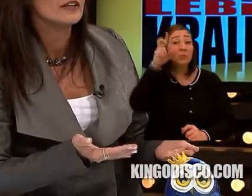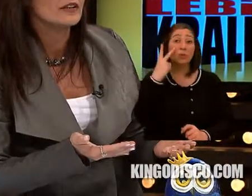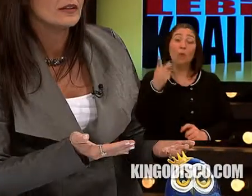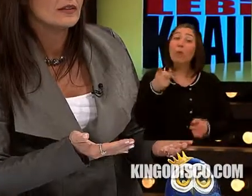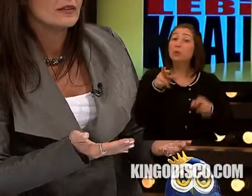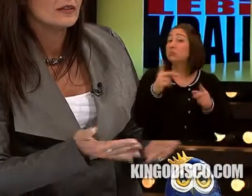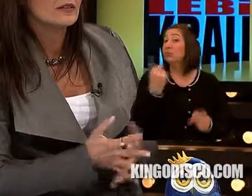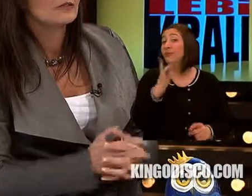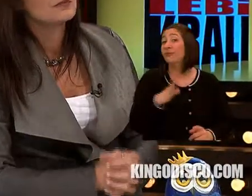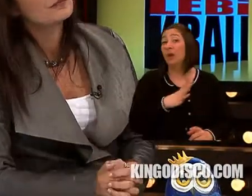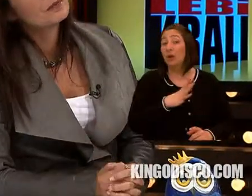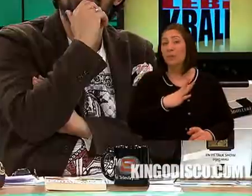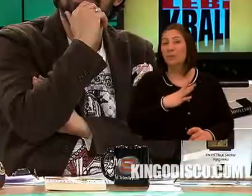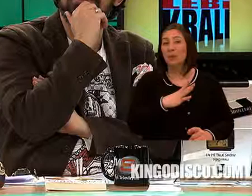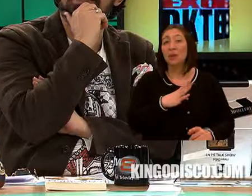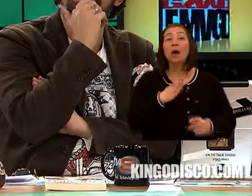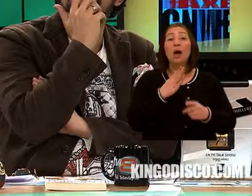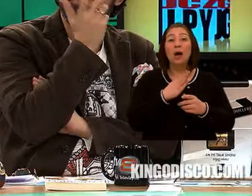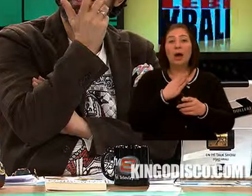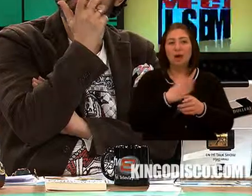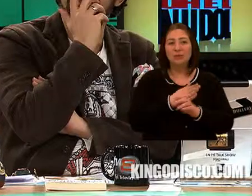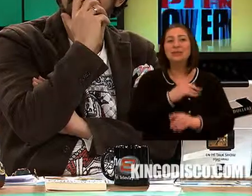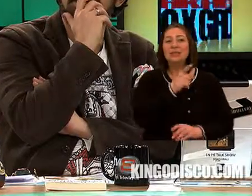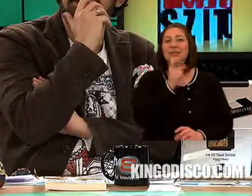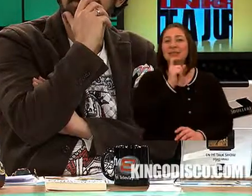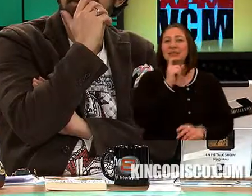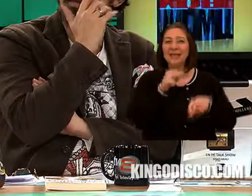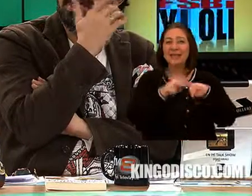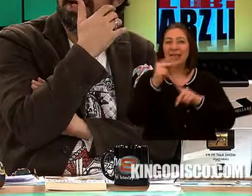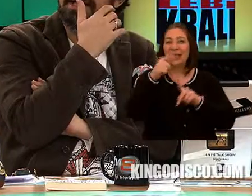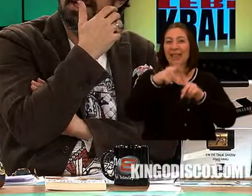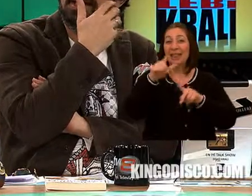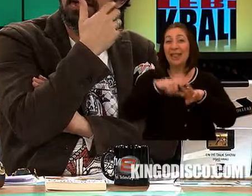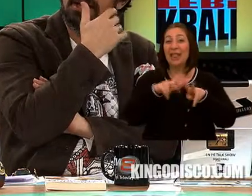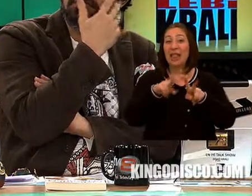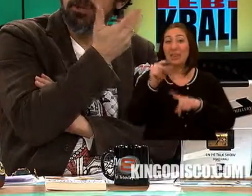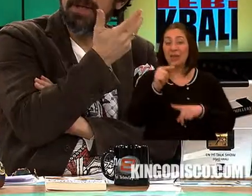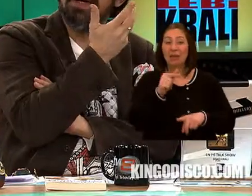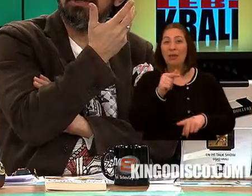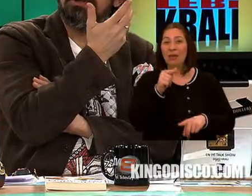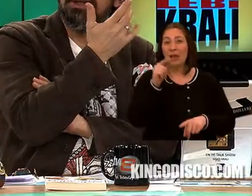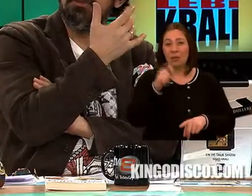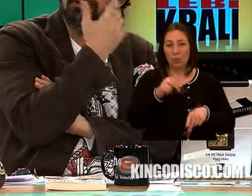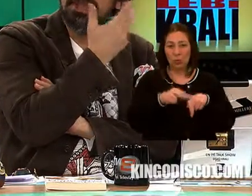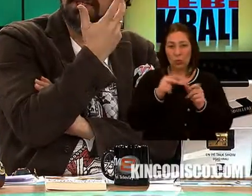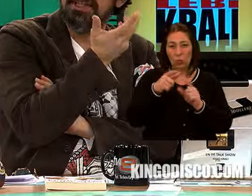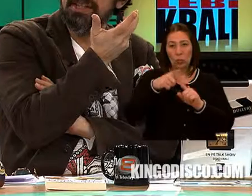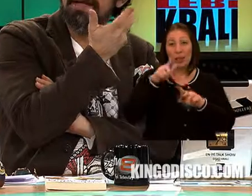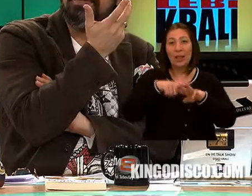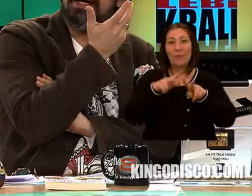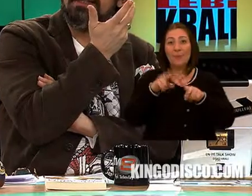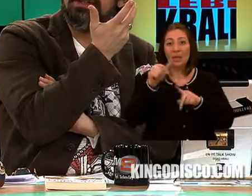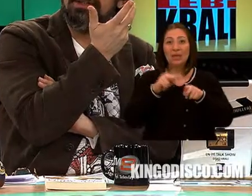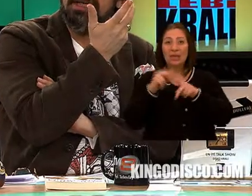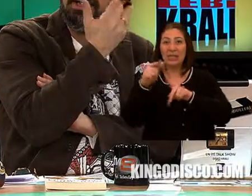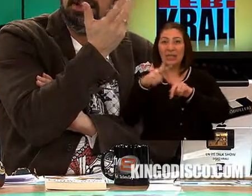var. Aslında bir çok güzel bir hata yaptınız. Kitlemi arttırayım diye. Yani kütlemi arttırayım. Dolayısıyla kitlem